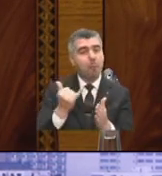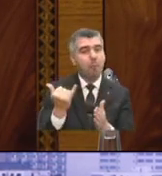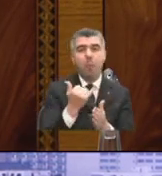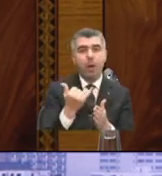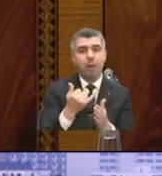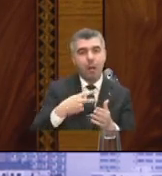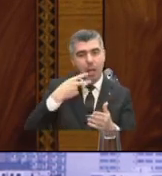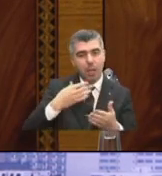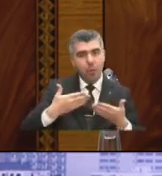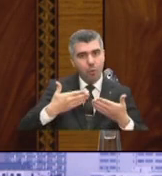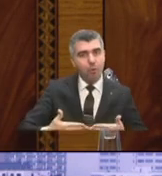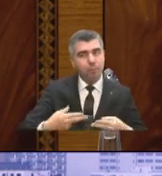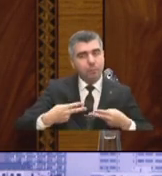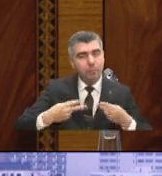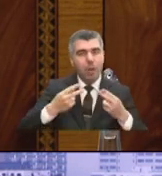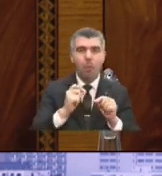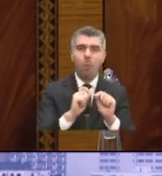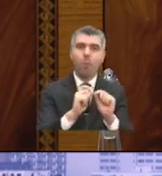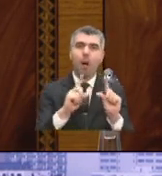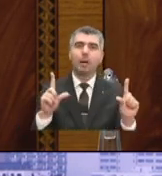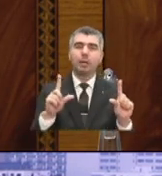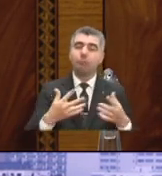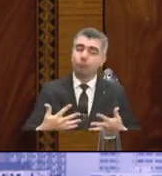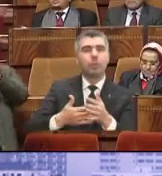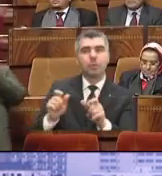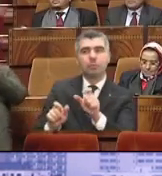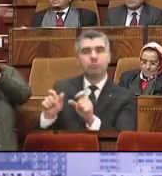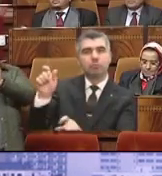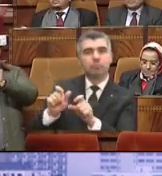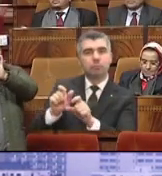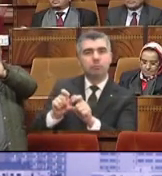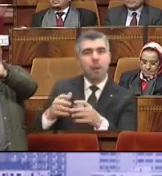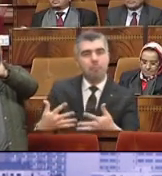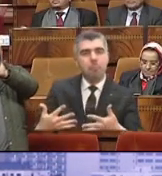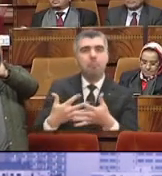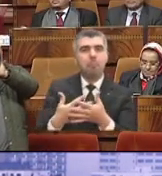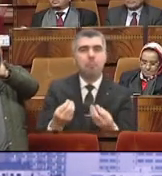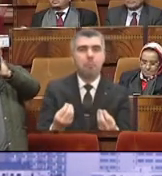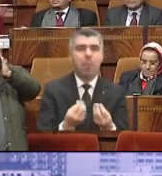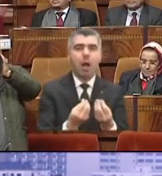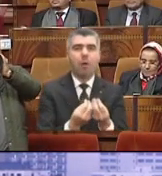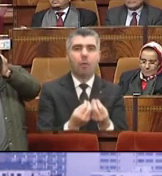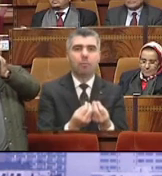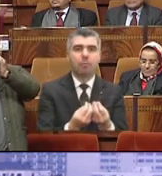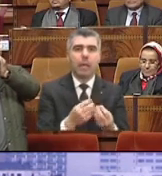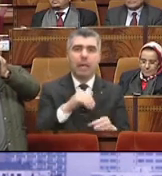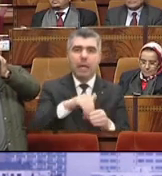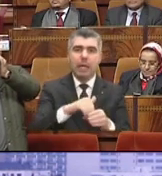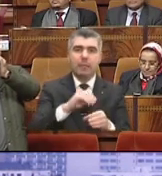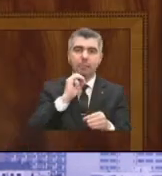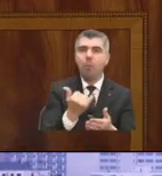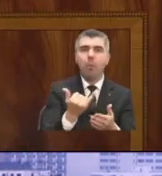دائم لدى اتحاد البرلمان امريكا الوسطى وهو يعني مجموعه من الاتحادات